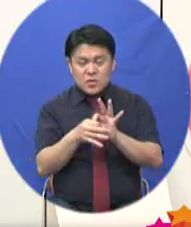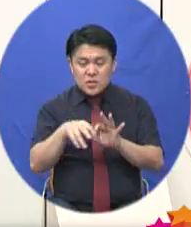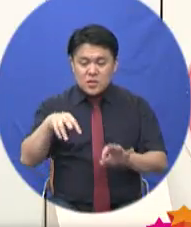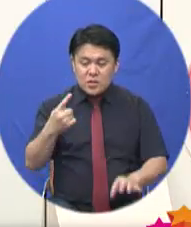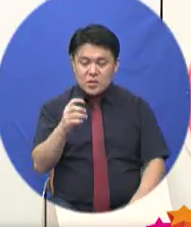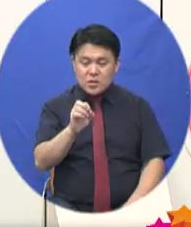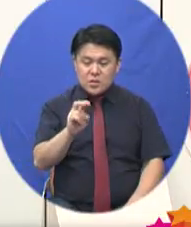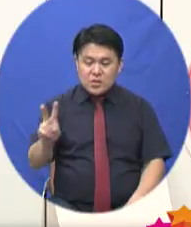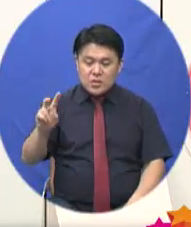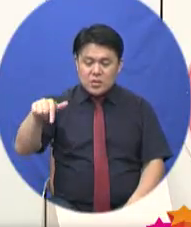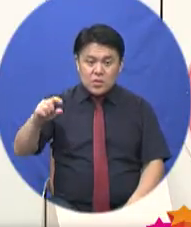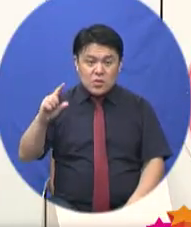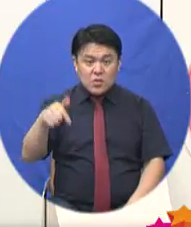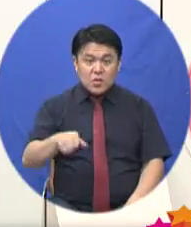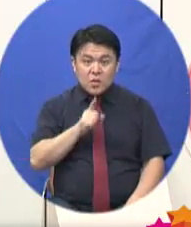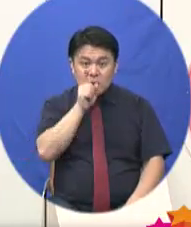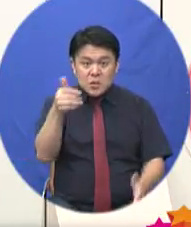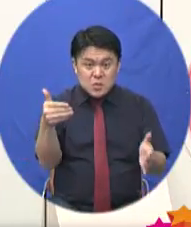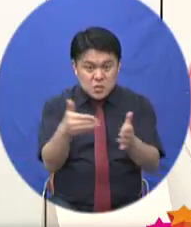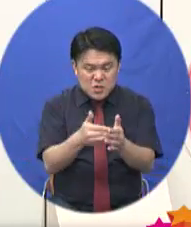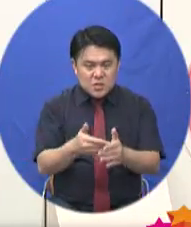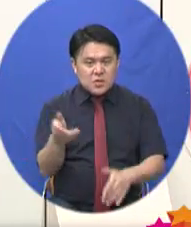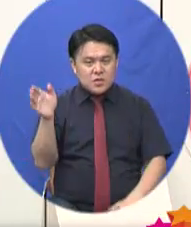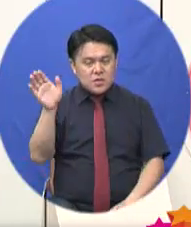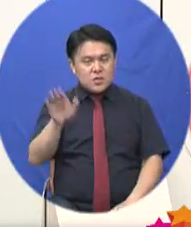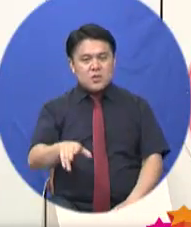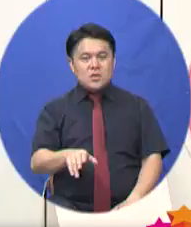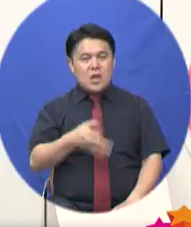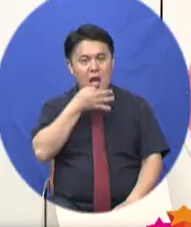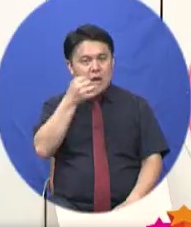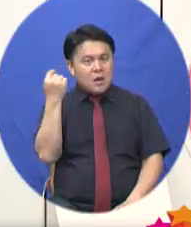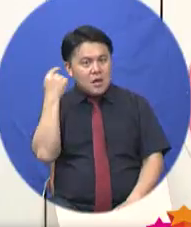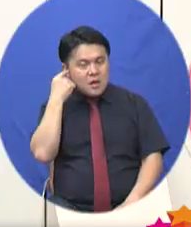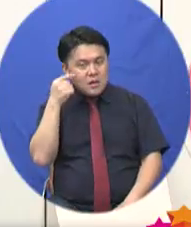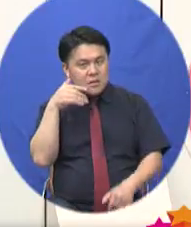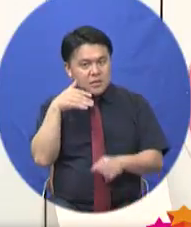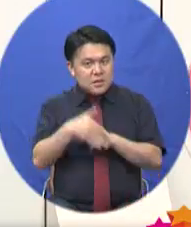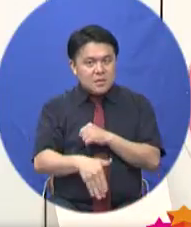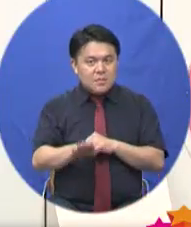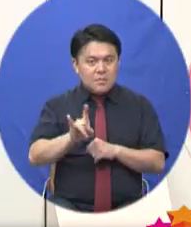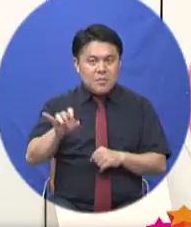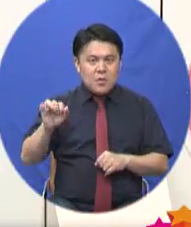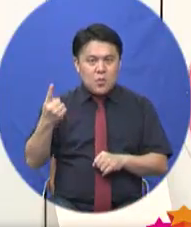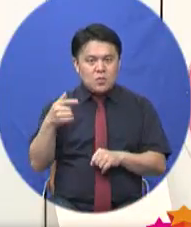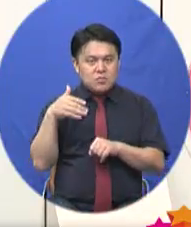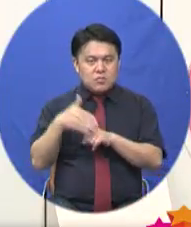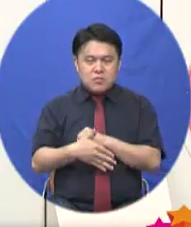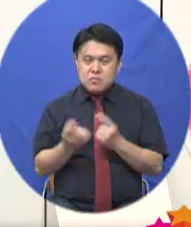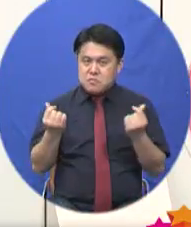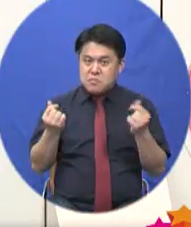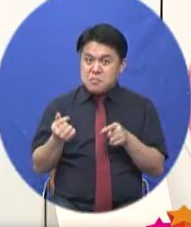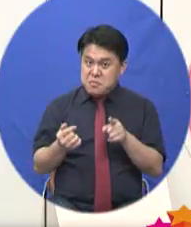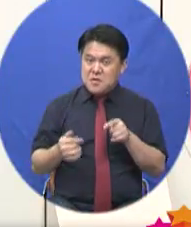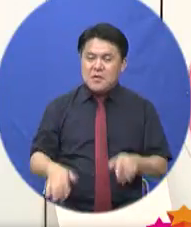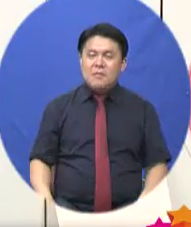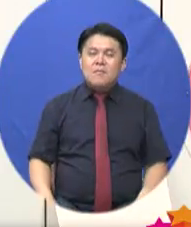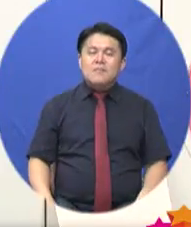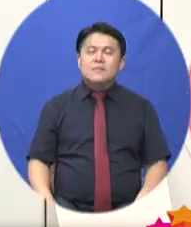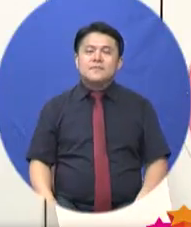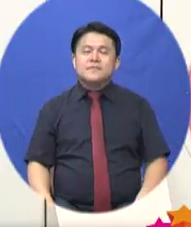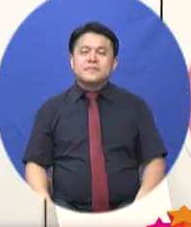신청하셨죠? 예예. 예, 그런데 목소리가 무슨 스타일이 배우 스타일 같기도 하고. 예, 제가